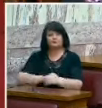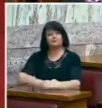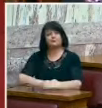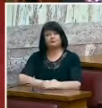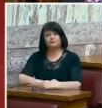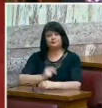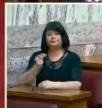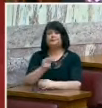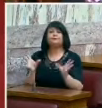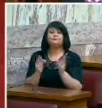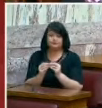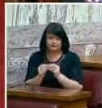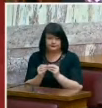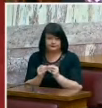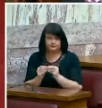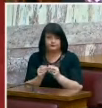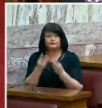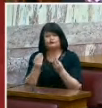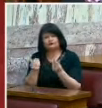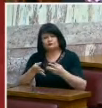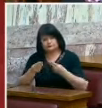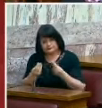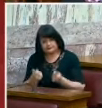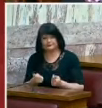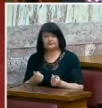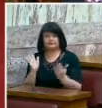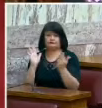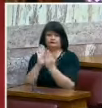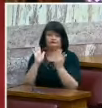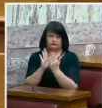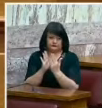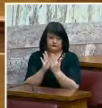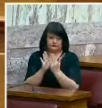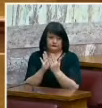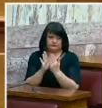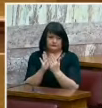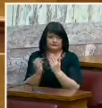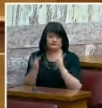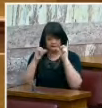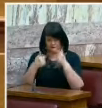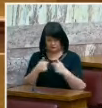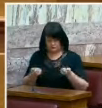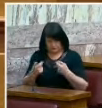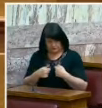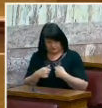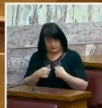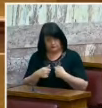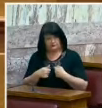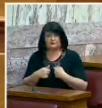ζήτημα του τρόπου με τον οποίο αντιμετωπίσαμε ως Νέα Δημοκρατία